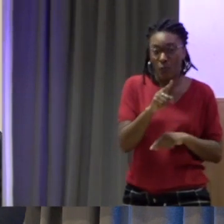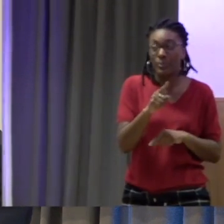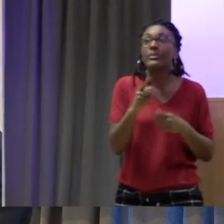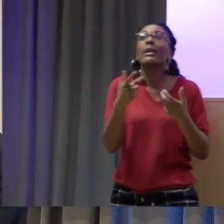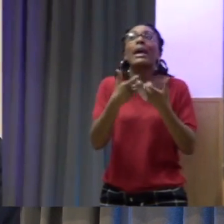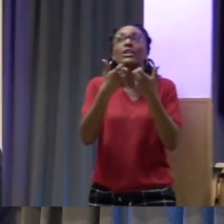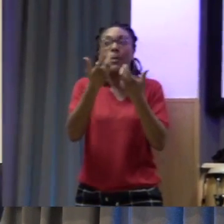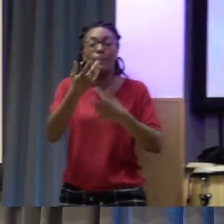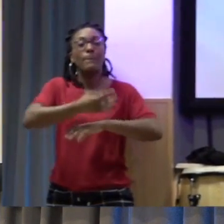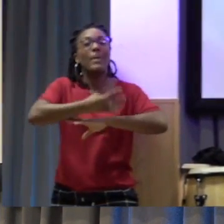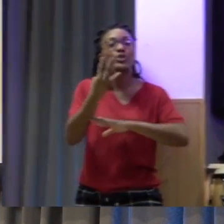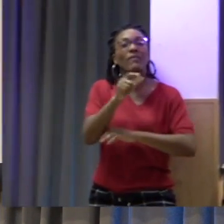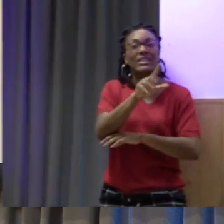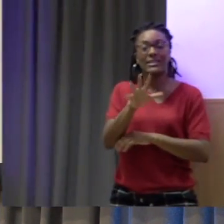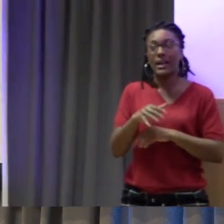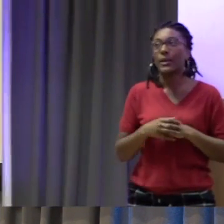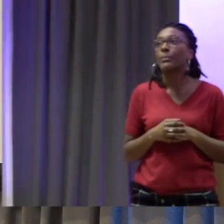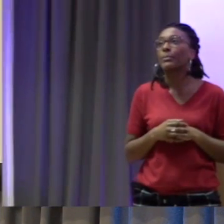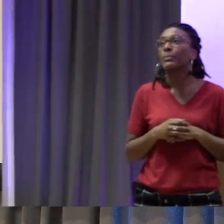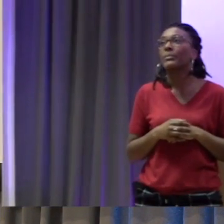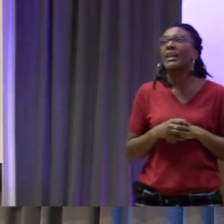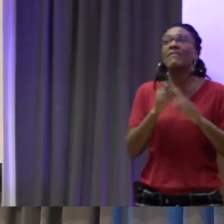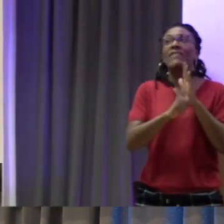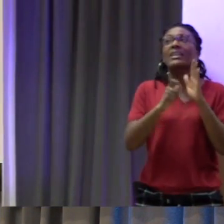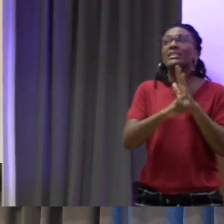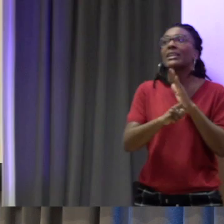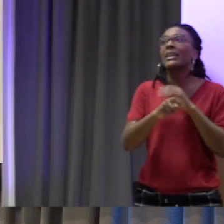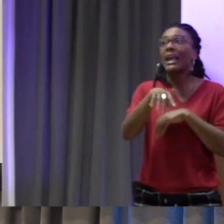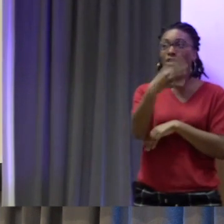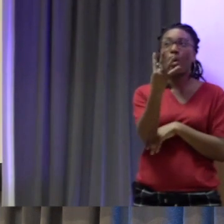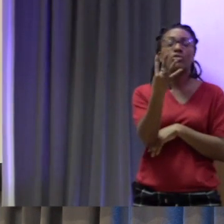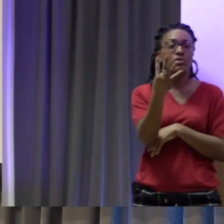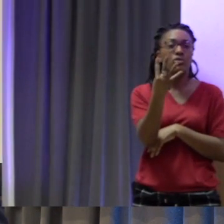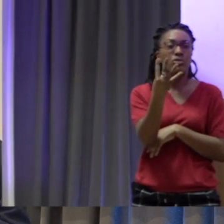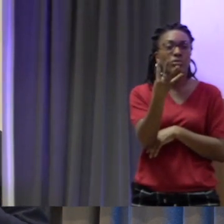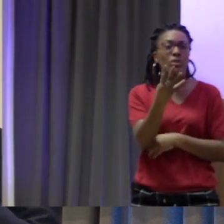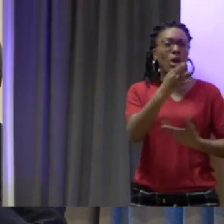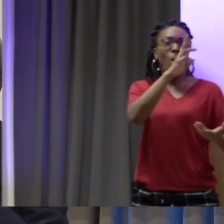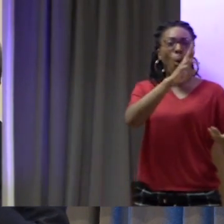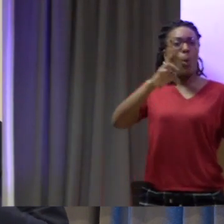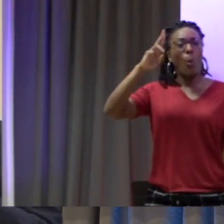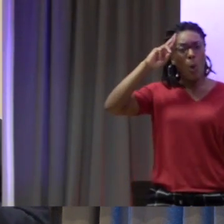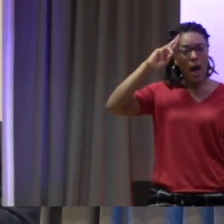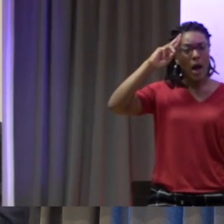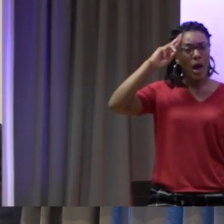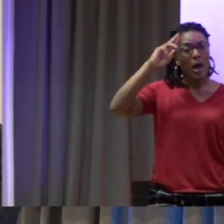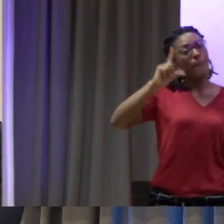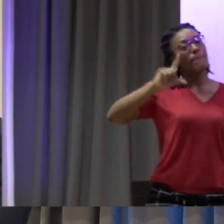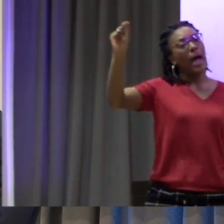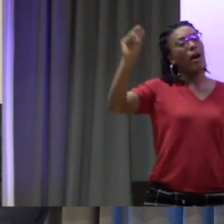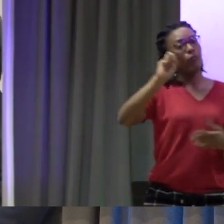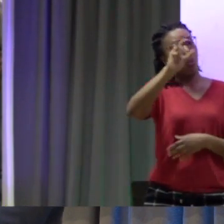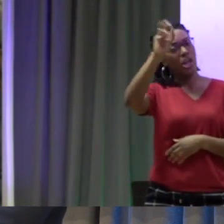Examinons Matthieu 25, verset 14, il est dit qu'il y a un roi qui partait en